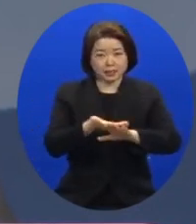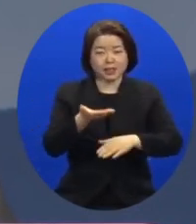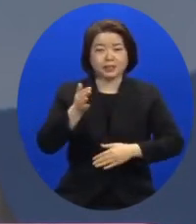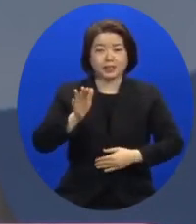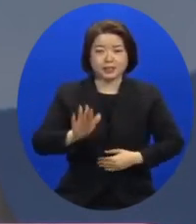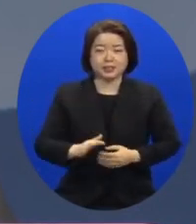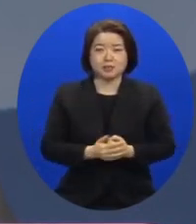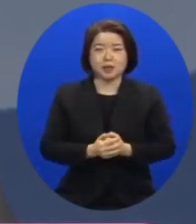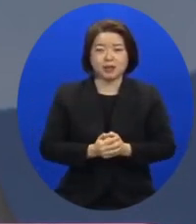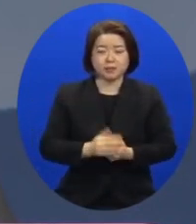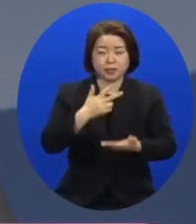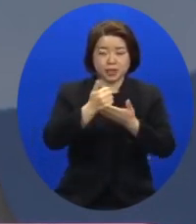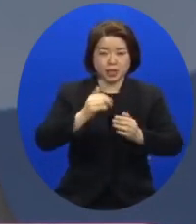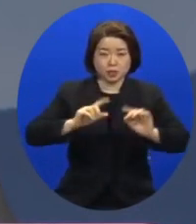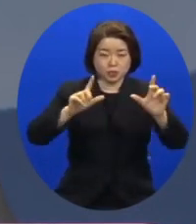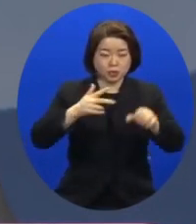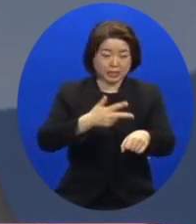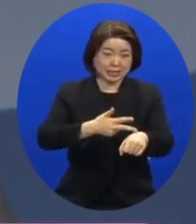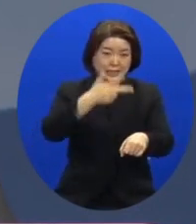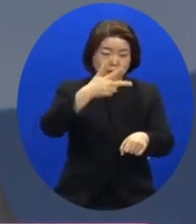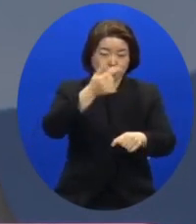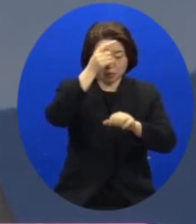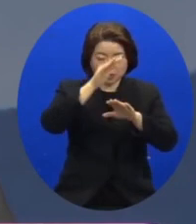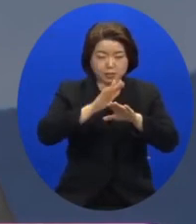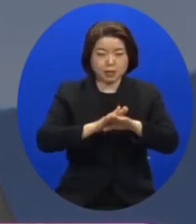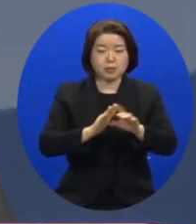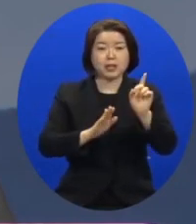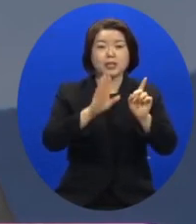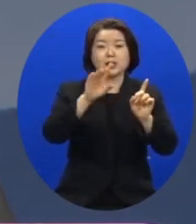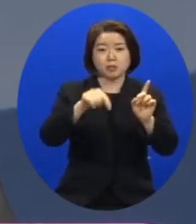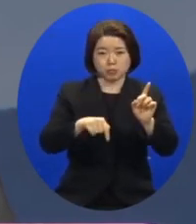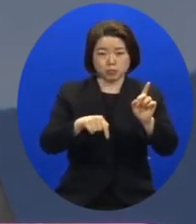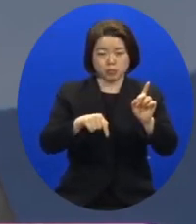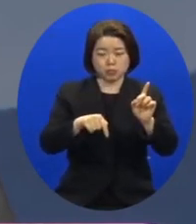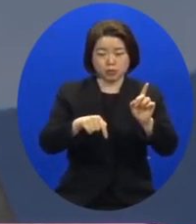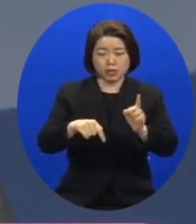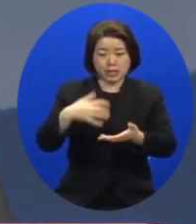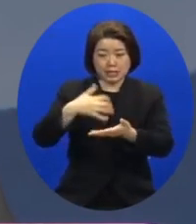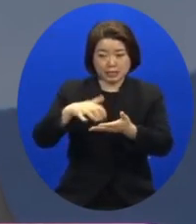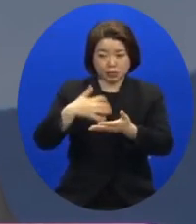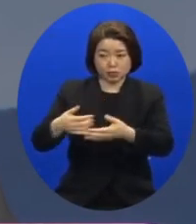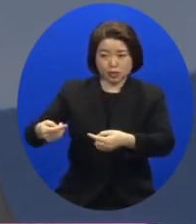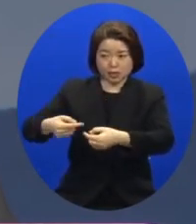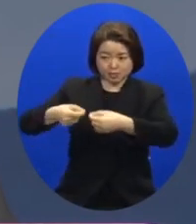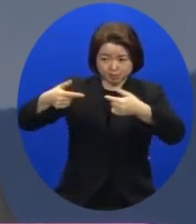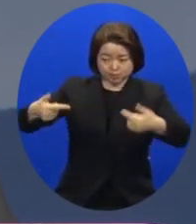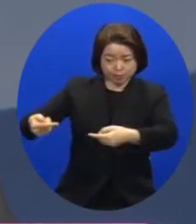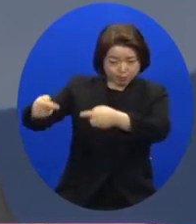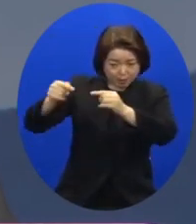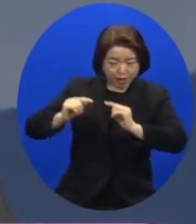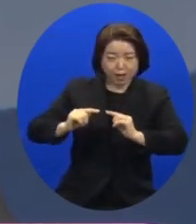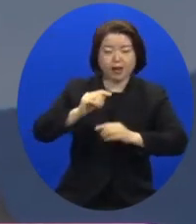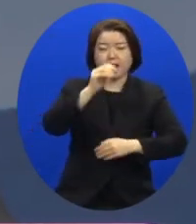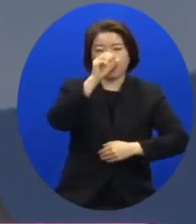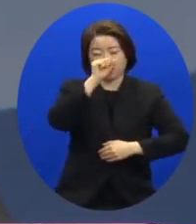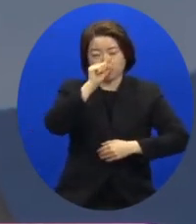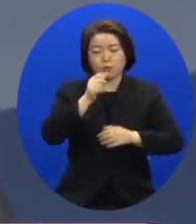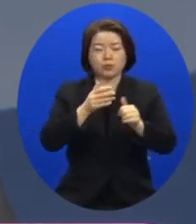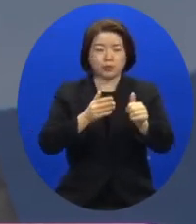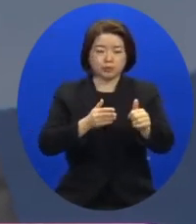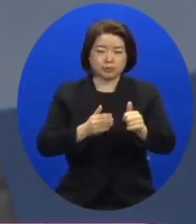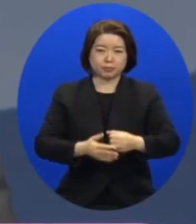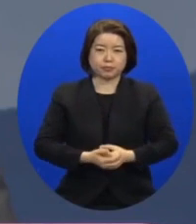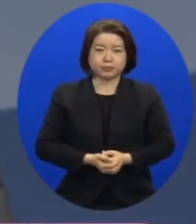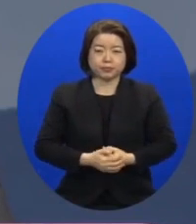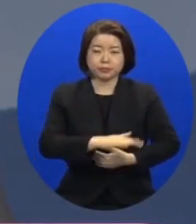배추 7시에 대해 오셔서 함께 2배 드리는 인원이 많으셨을 면 좋겠습니다 저희 교회는 특별히